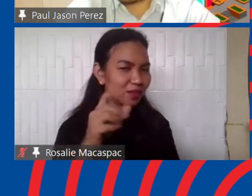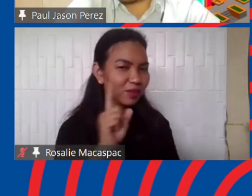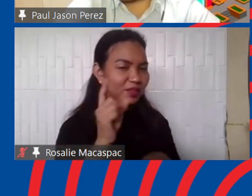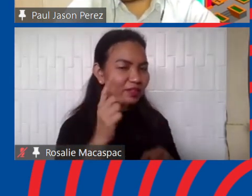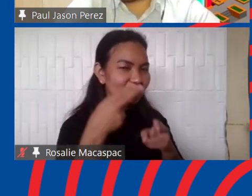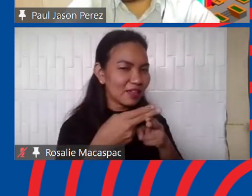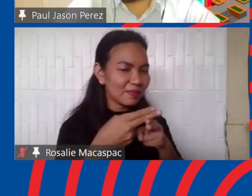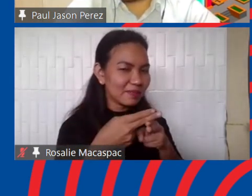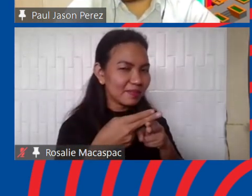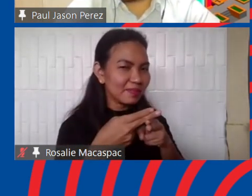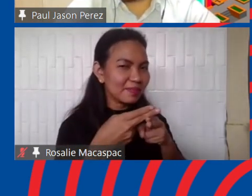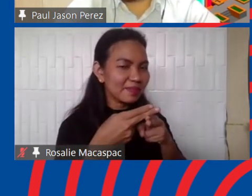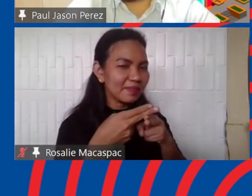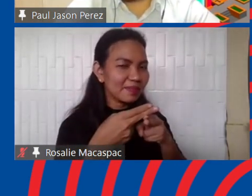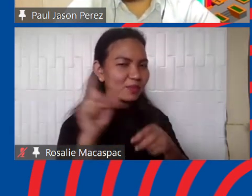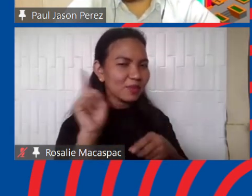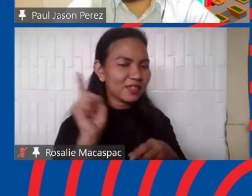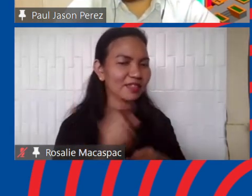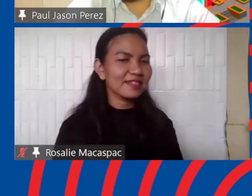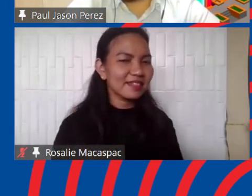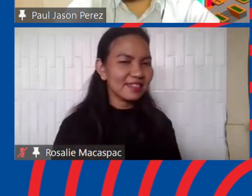Ma'am?